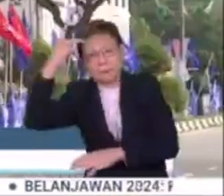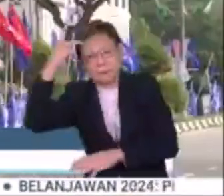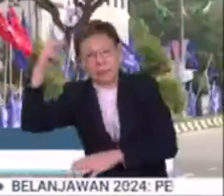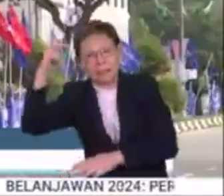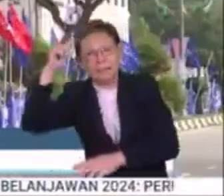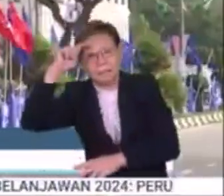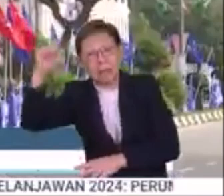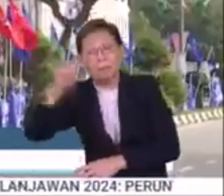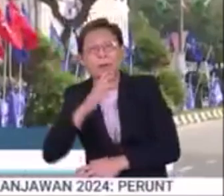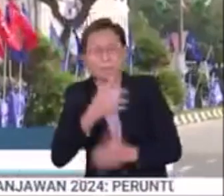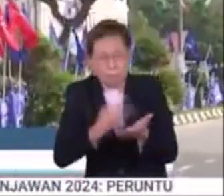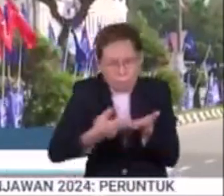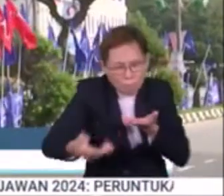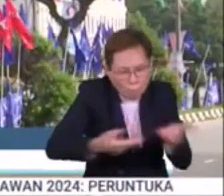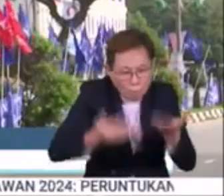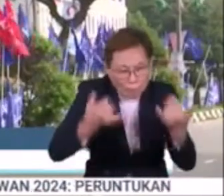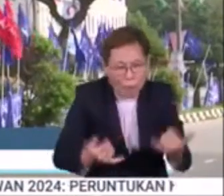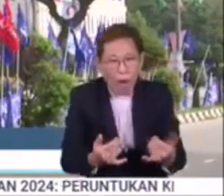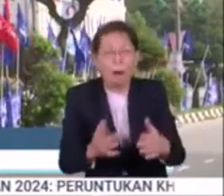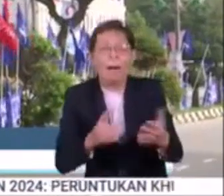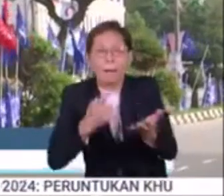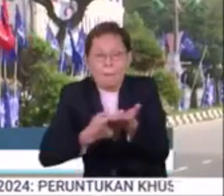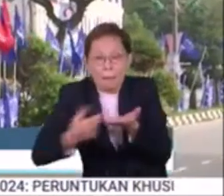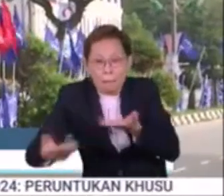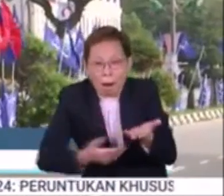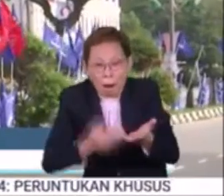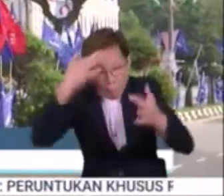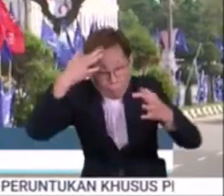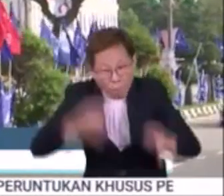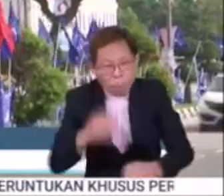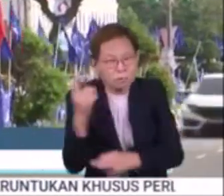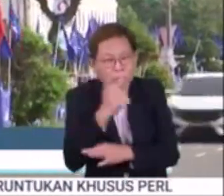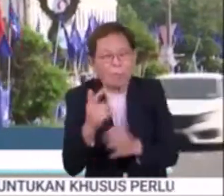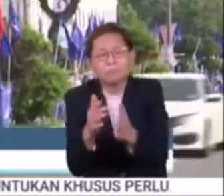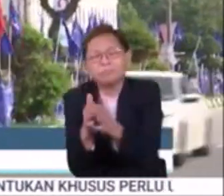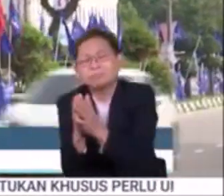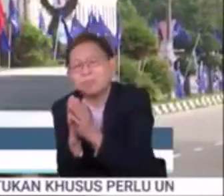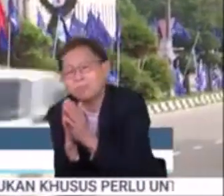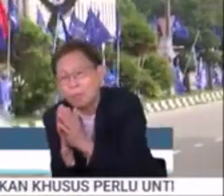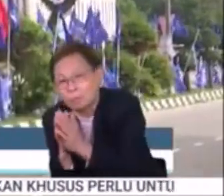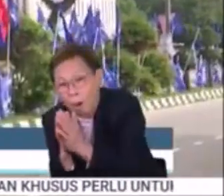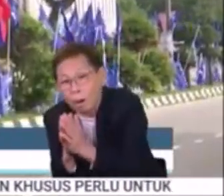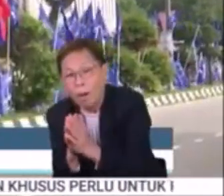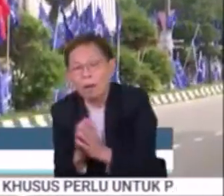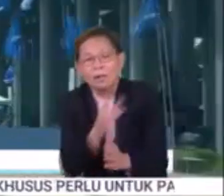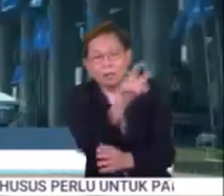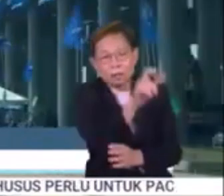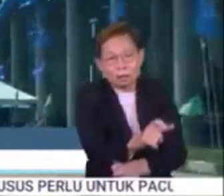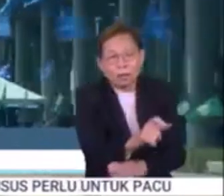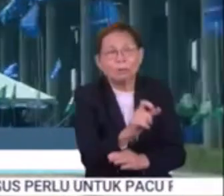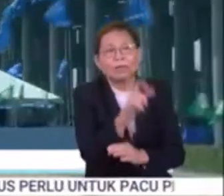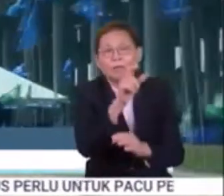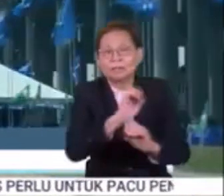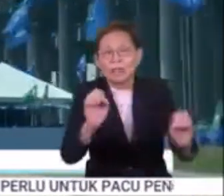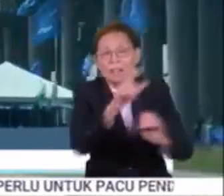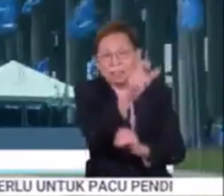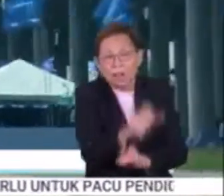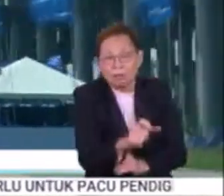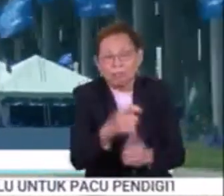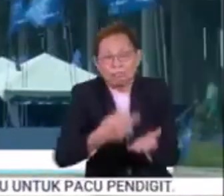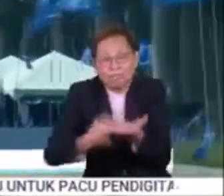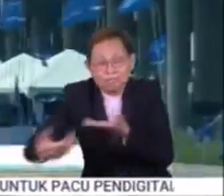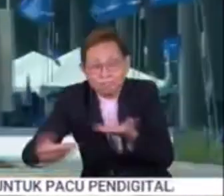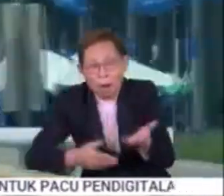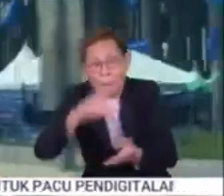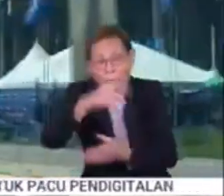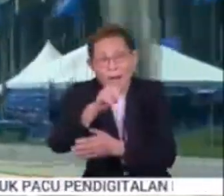berkata, perbincangan setakat ini hanya menyentuh mengenai pendirian untuk tidak membuat rayuan. Tiada soal calon dibincang. Pada PRU